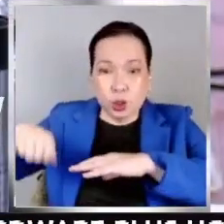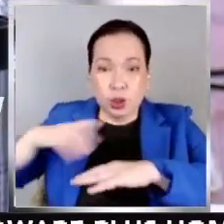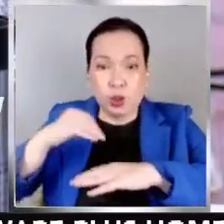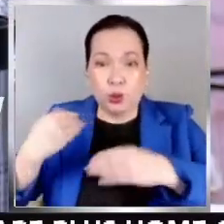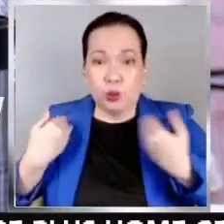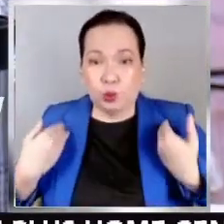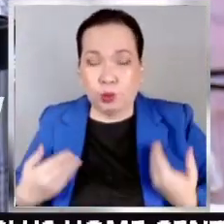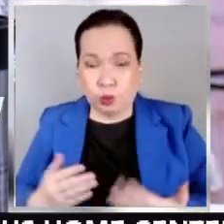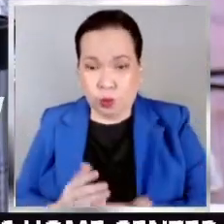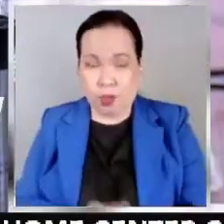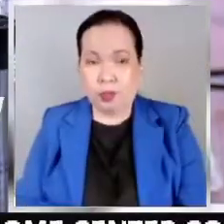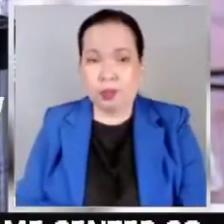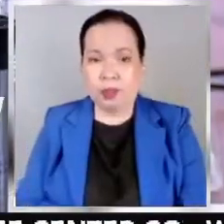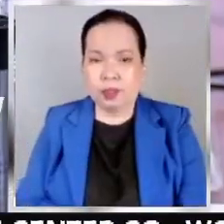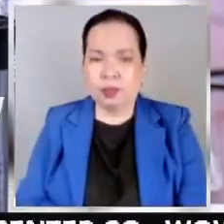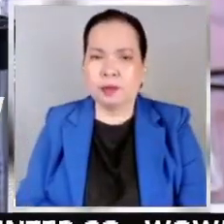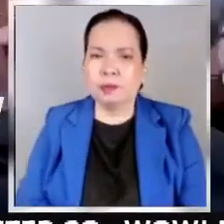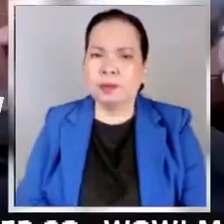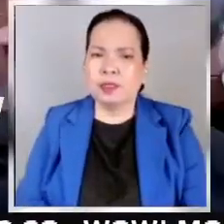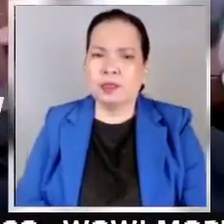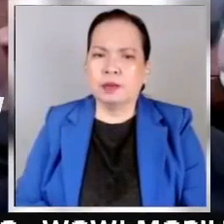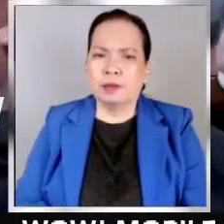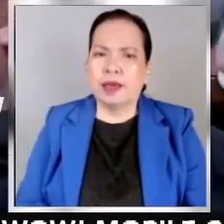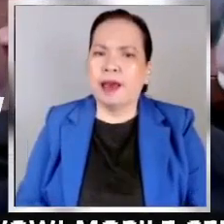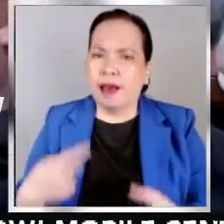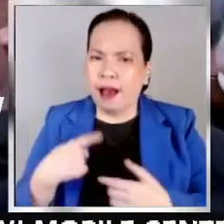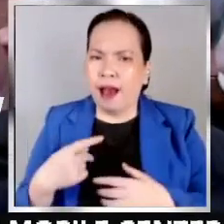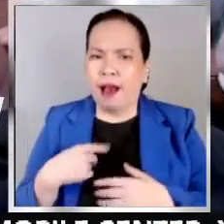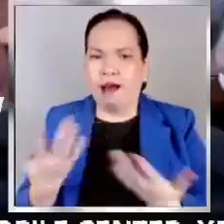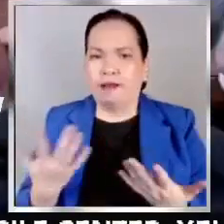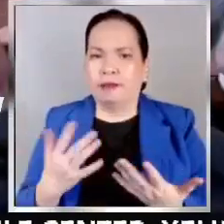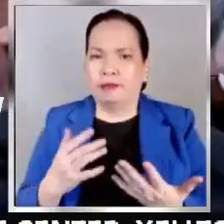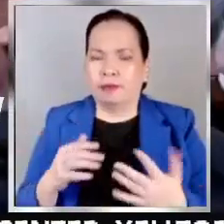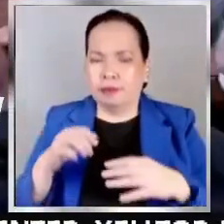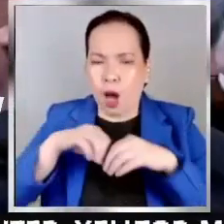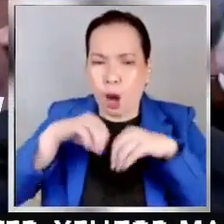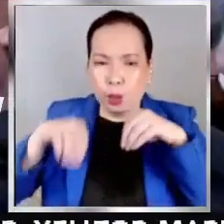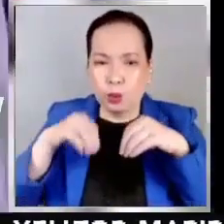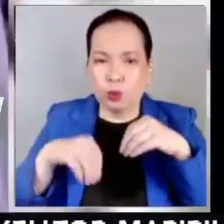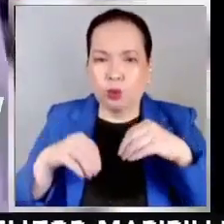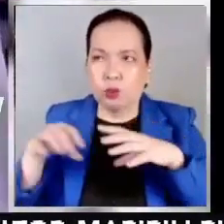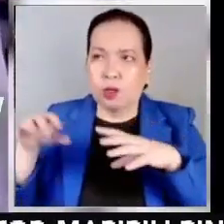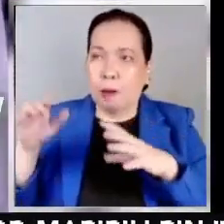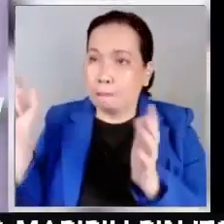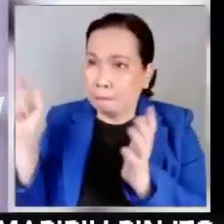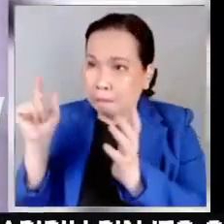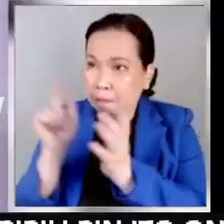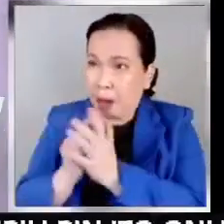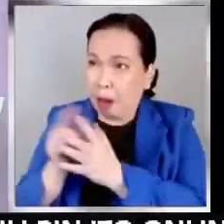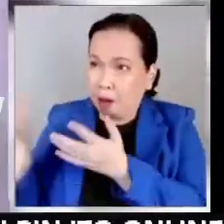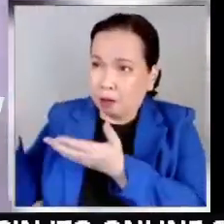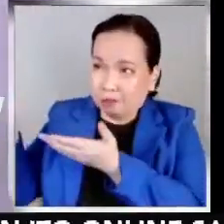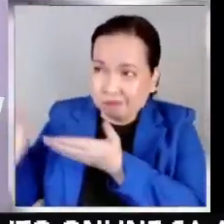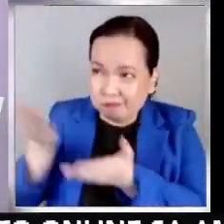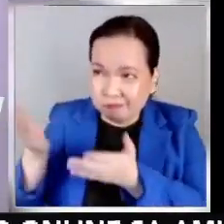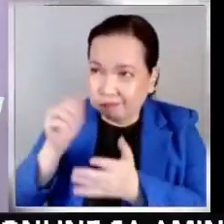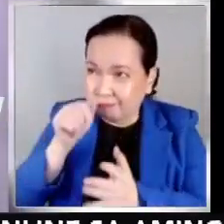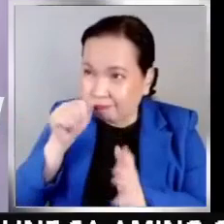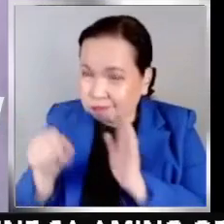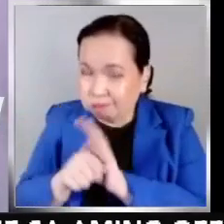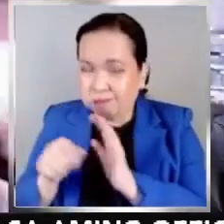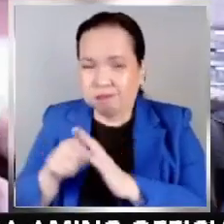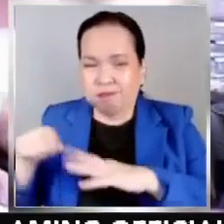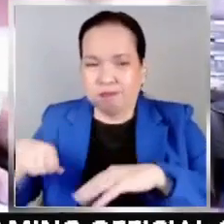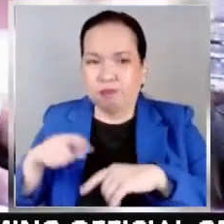ng Anti-Agricultural Smuggling Court sa ilalim ng Senate Bill 1963. Layon daw ng panukalang batas na magkaroon